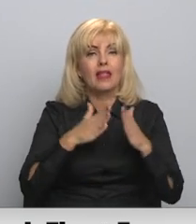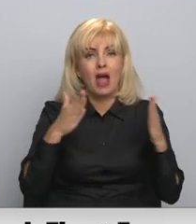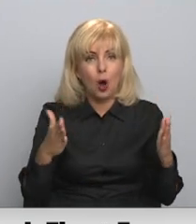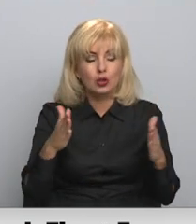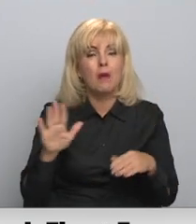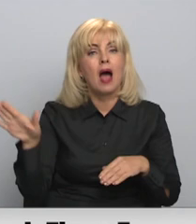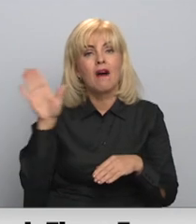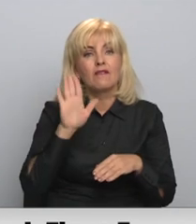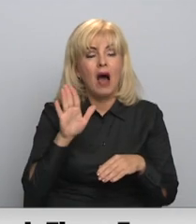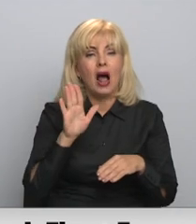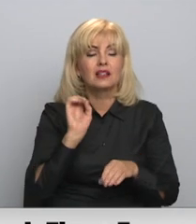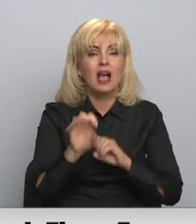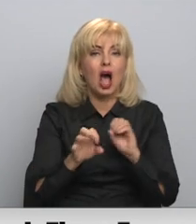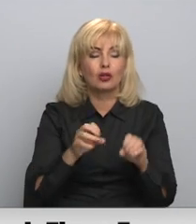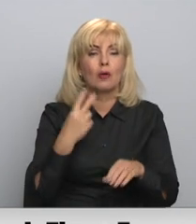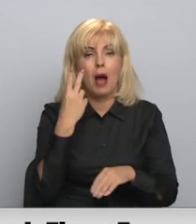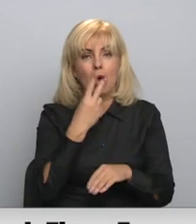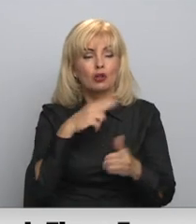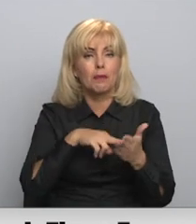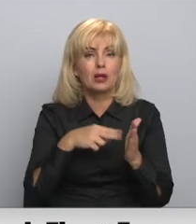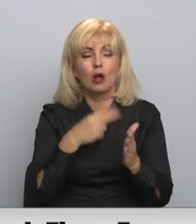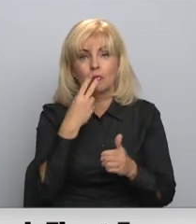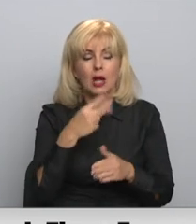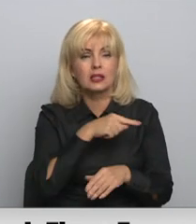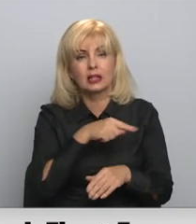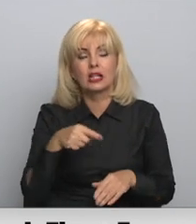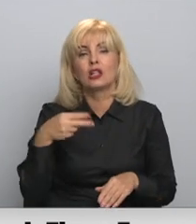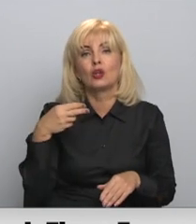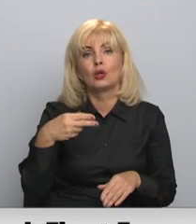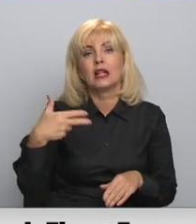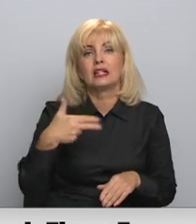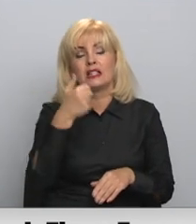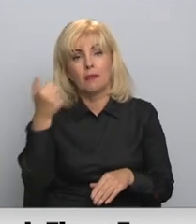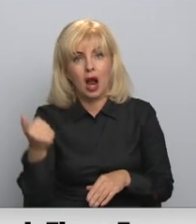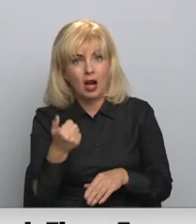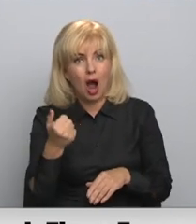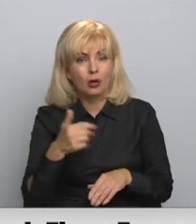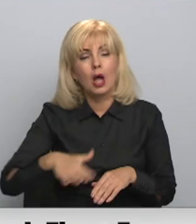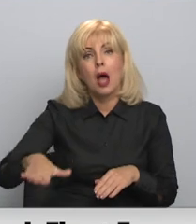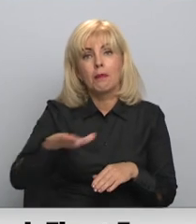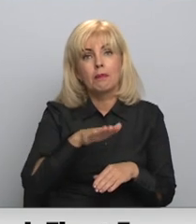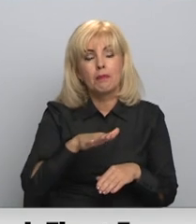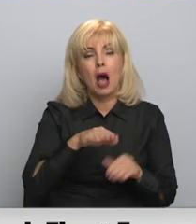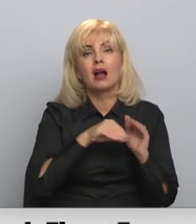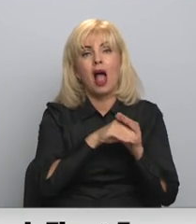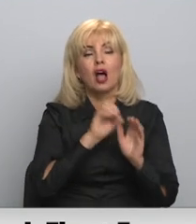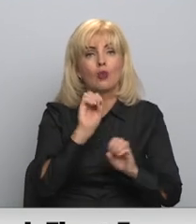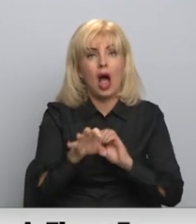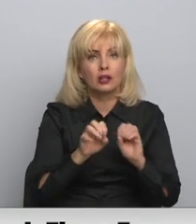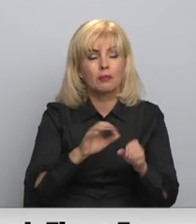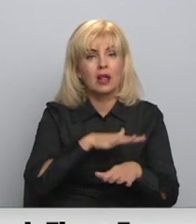ka valsts atkrituma apsaimniekošanas plāns paredz, ka līdz 2030. Gadam poligonā apglabājamo atkritumu